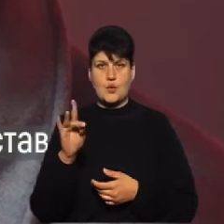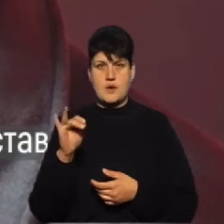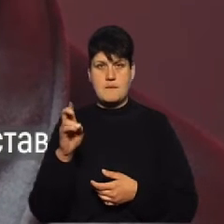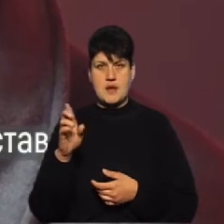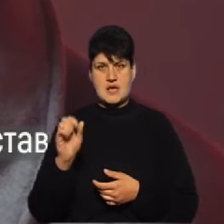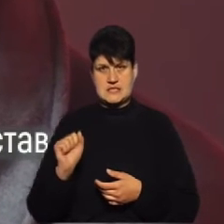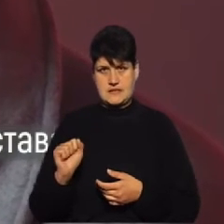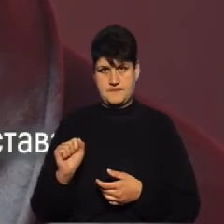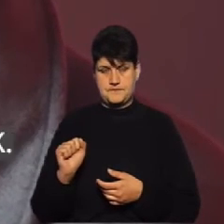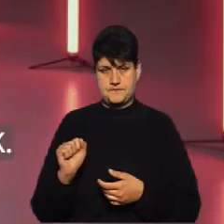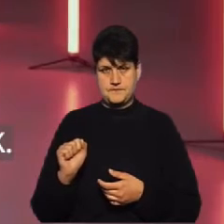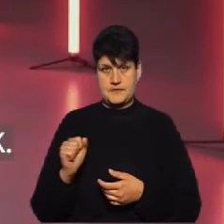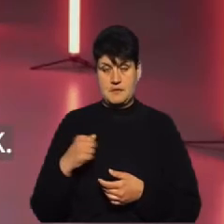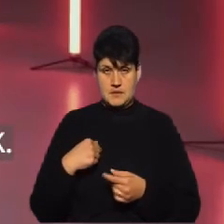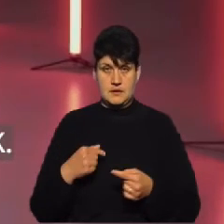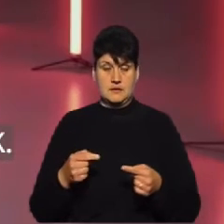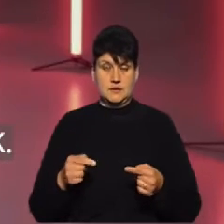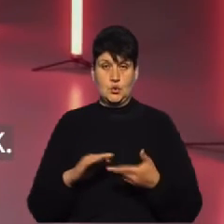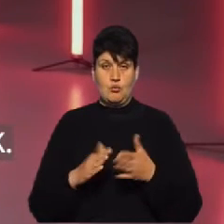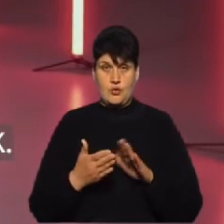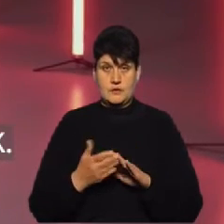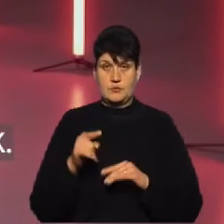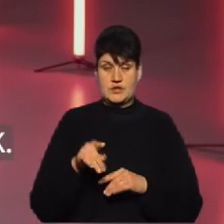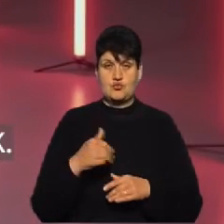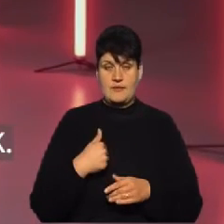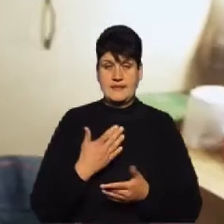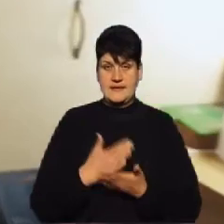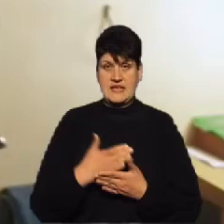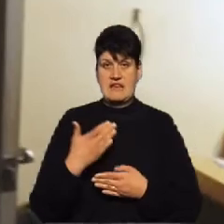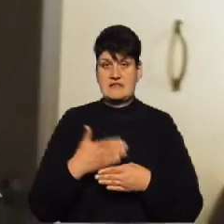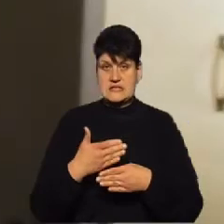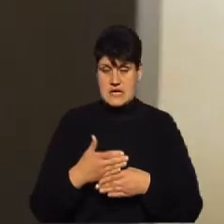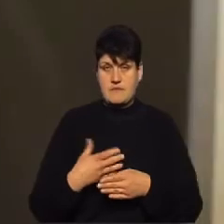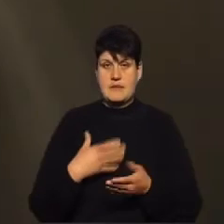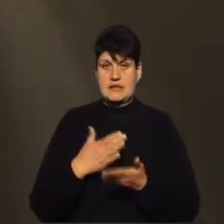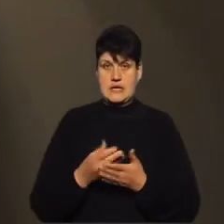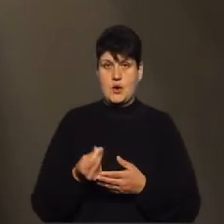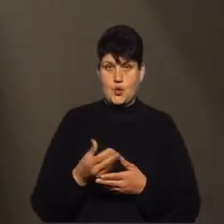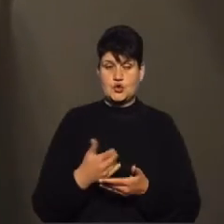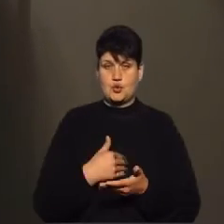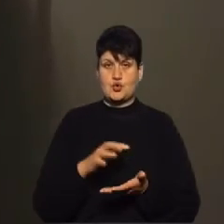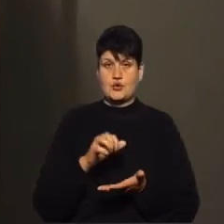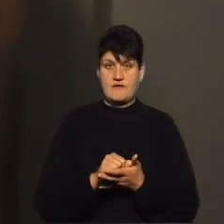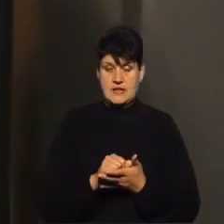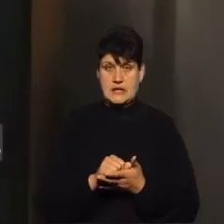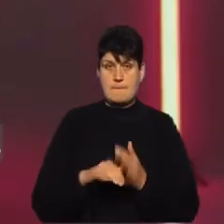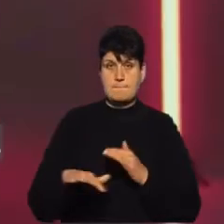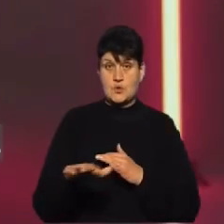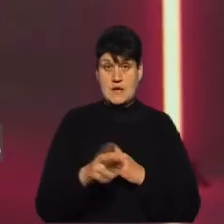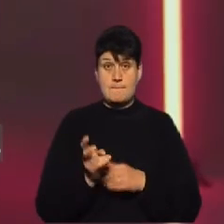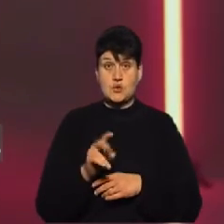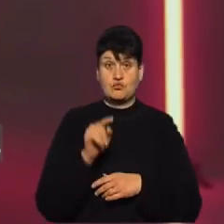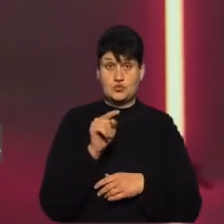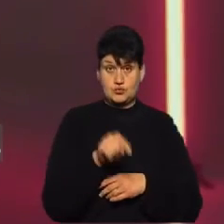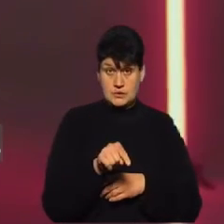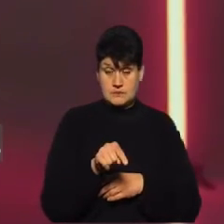завчасно домовилися про те, що у мене є вистава, у мене є гроші, я хочу орендувати площадку. Я прийшов туди і підпав під